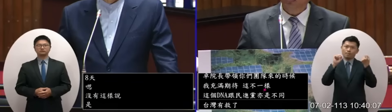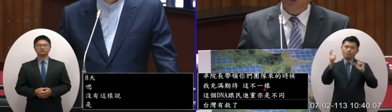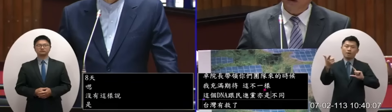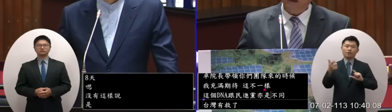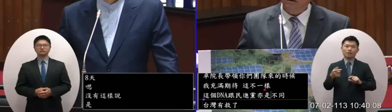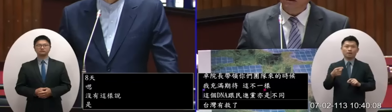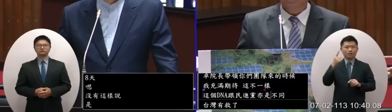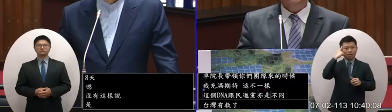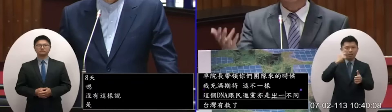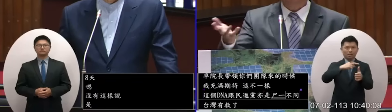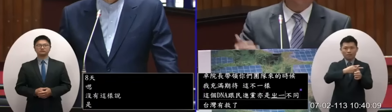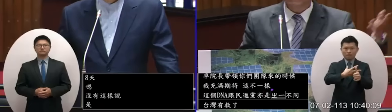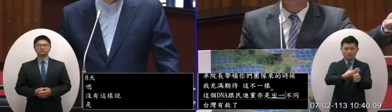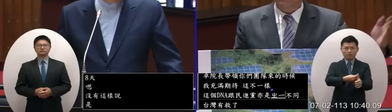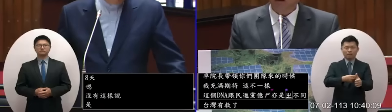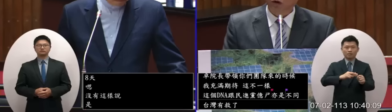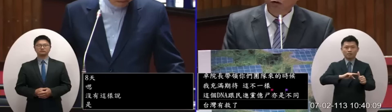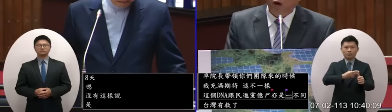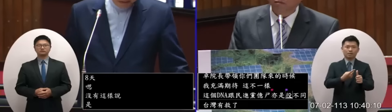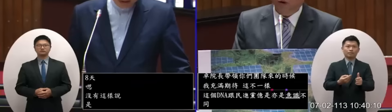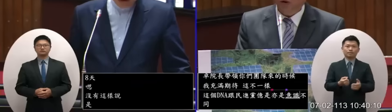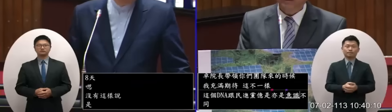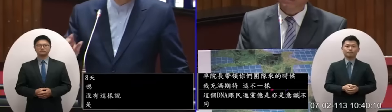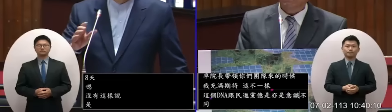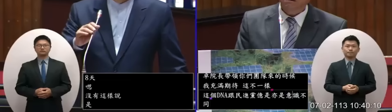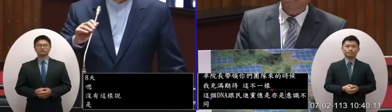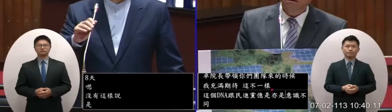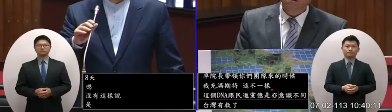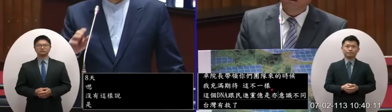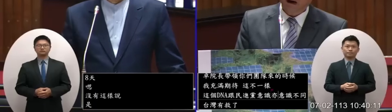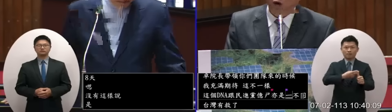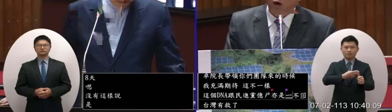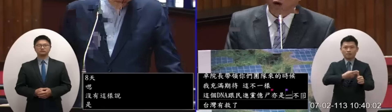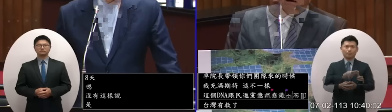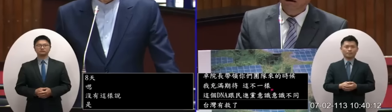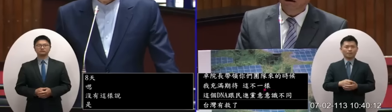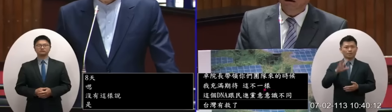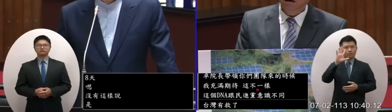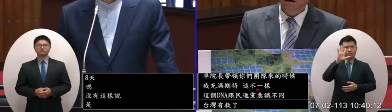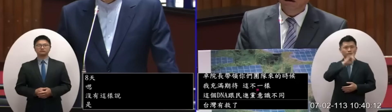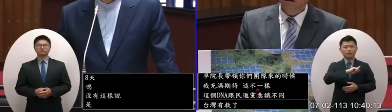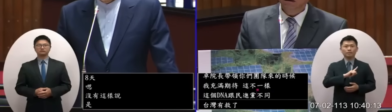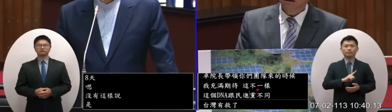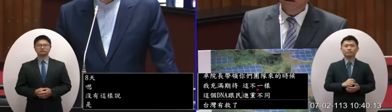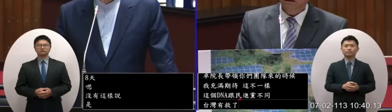啊思想去用改造？你敢会郭建明啊有遐大个魔力咧？啊！